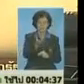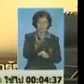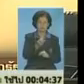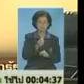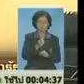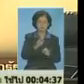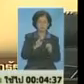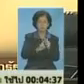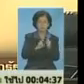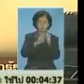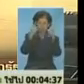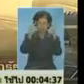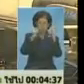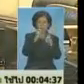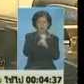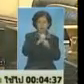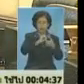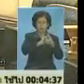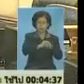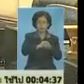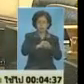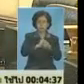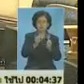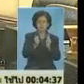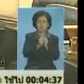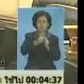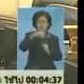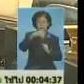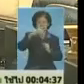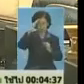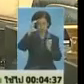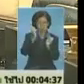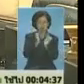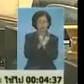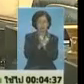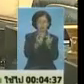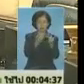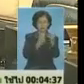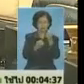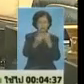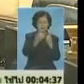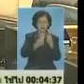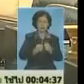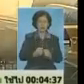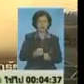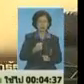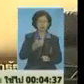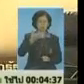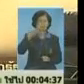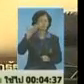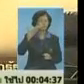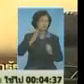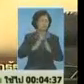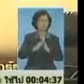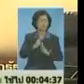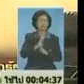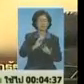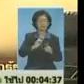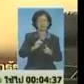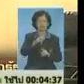มกับสำนักงานตำรวจแห่งชาติที่ผู้ถามกระทู้เนี่ยจะไปอวดฤทธิ์เดชบริษัท PCC